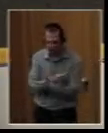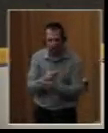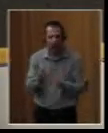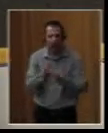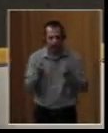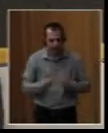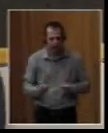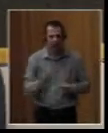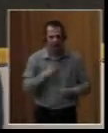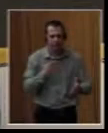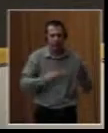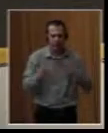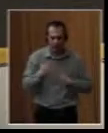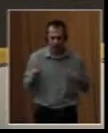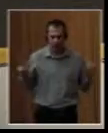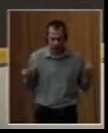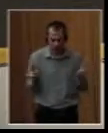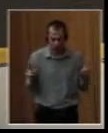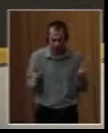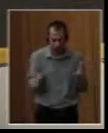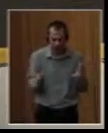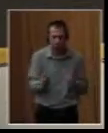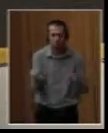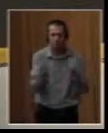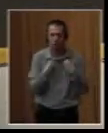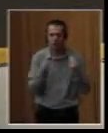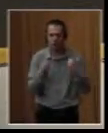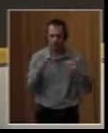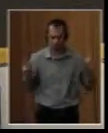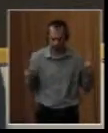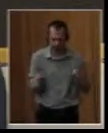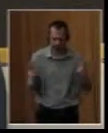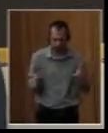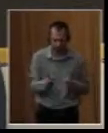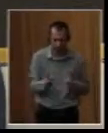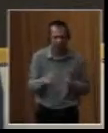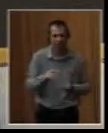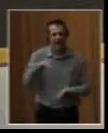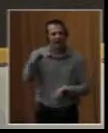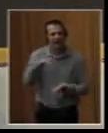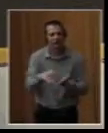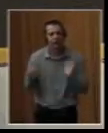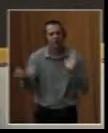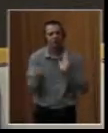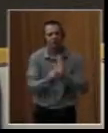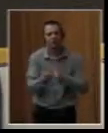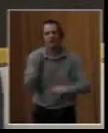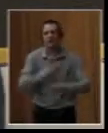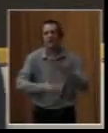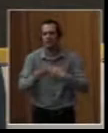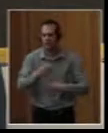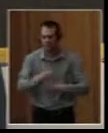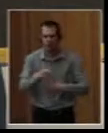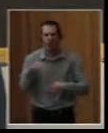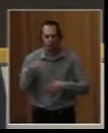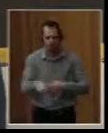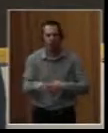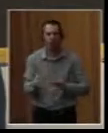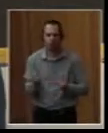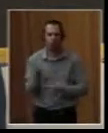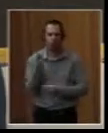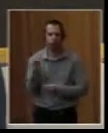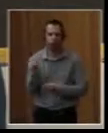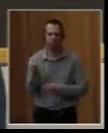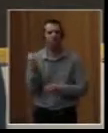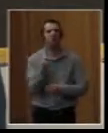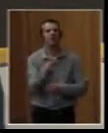αυτό συντελεί σε πάρα πολλά προβλήματα. Η δυσλειτουργία των κέντρων πιστοποίησης αναπηρίας έχει επίσης συμβάλει στην καθυστέρηση σε πληρωμή συντάξεων